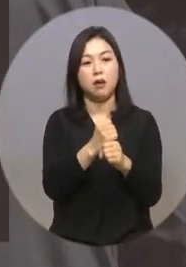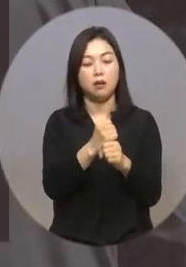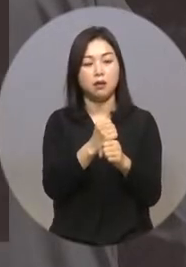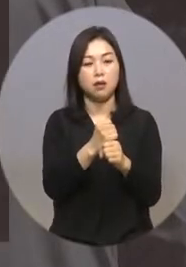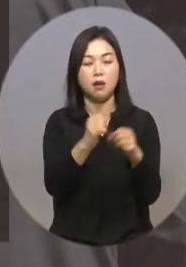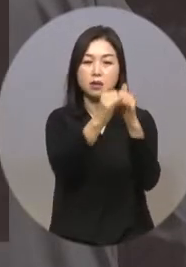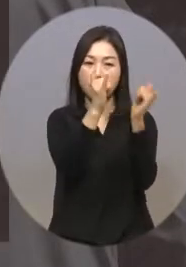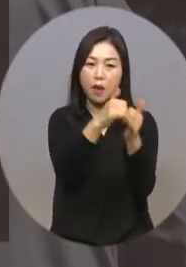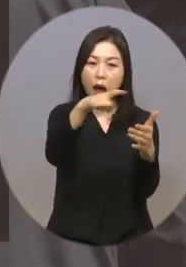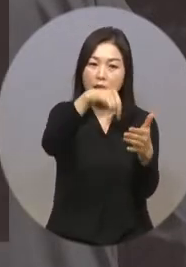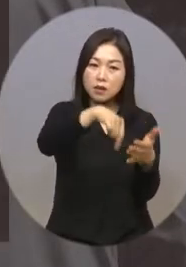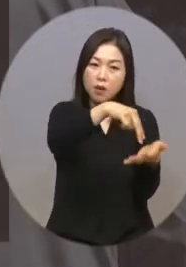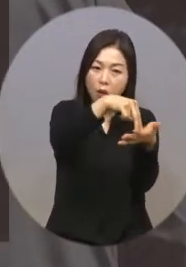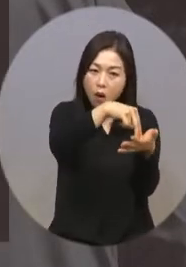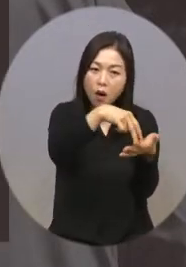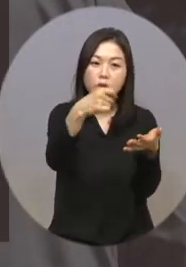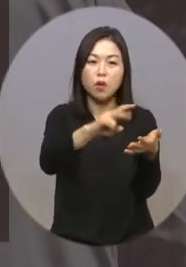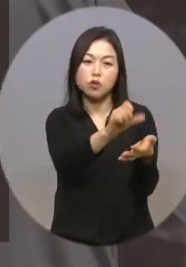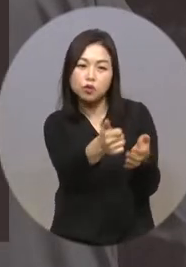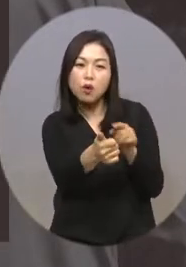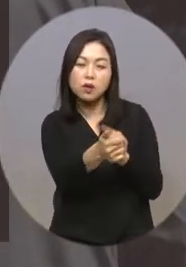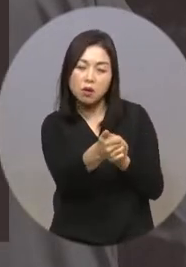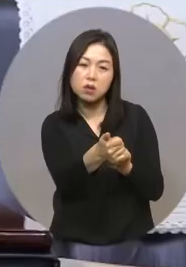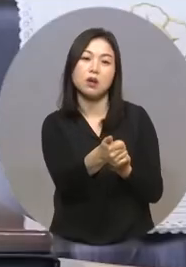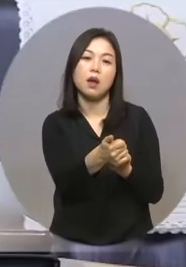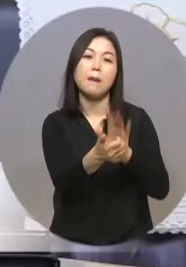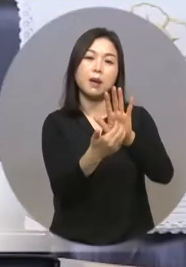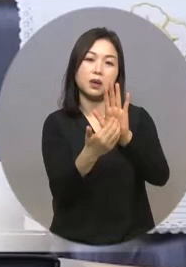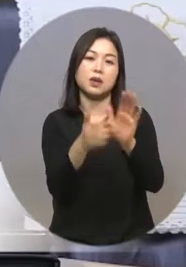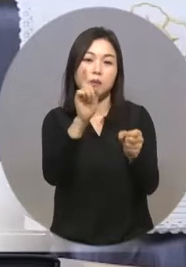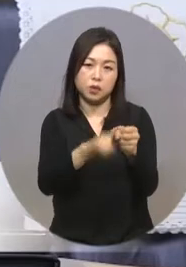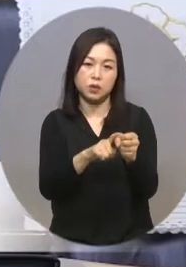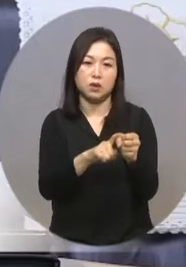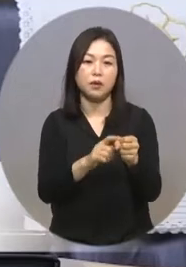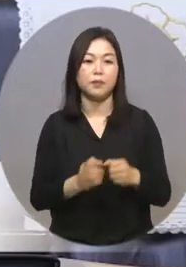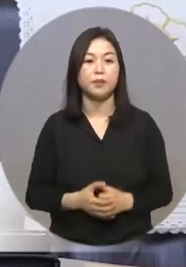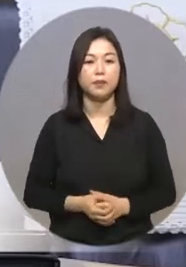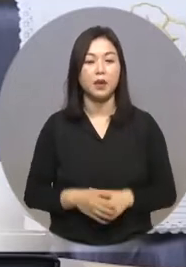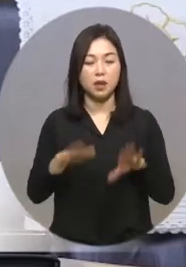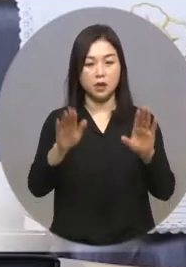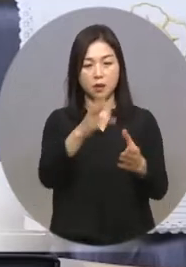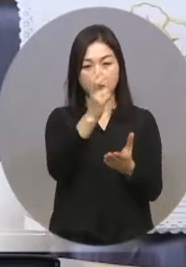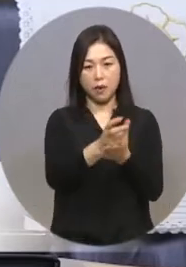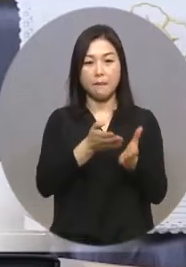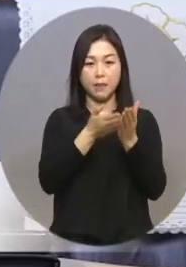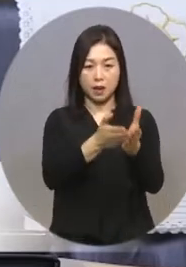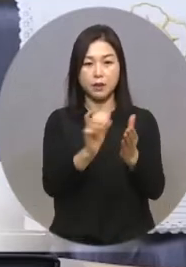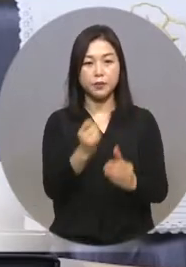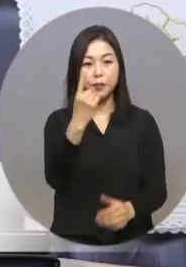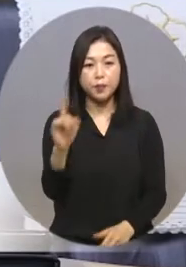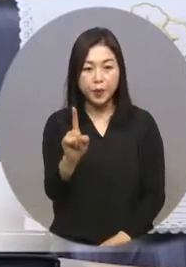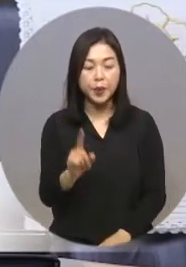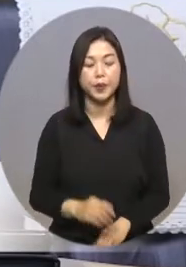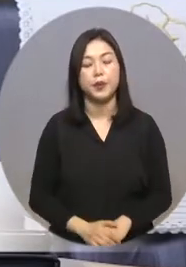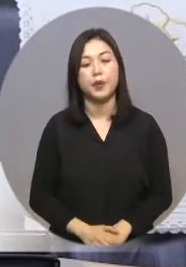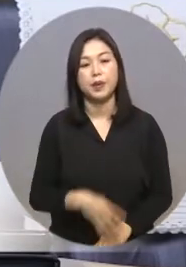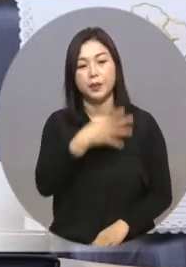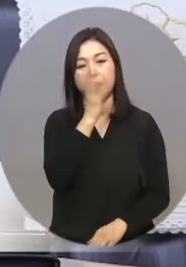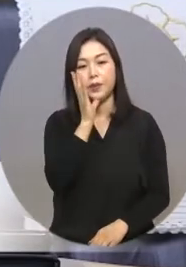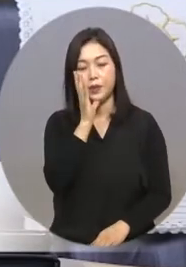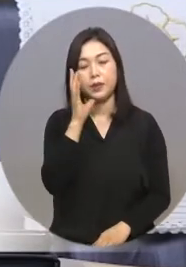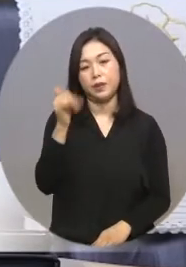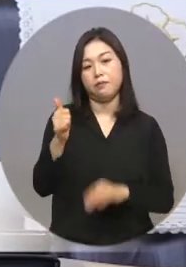고독사 를 예방하기 위해 발휘한 것입니다 제가 이번에 조례안을 발휘하게 된 계기 네 어르신 한분이